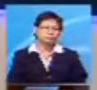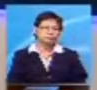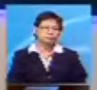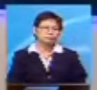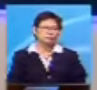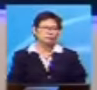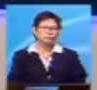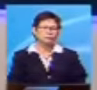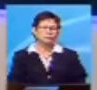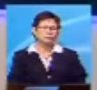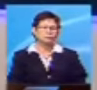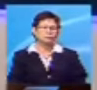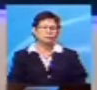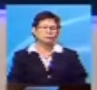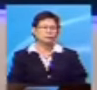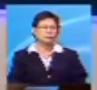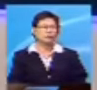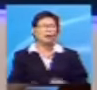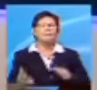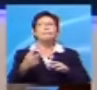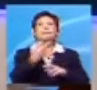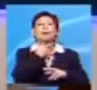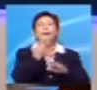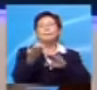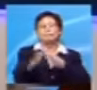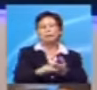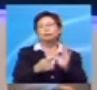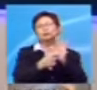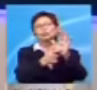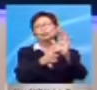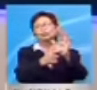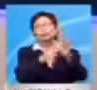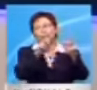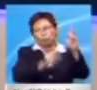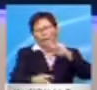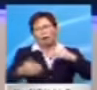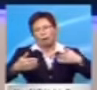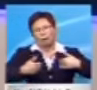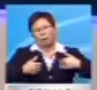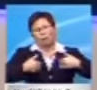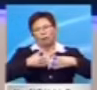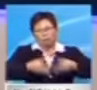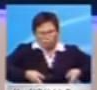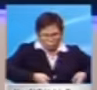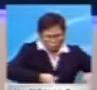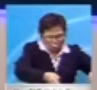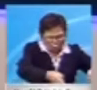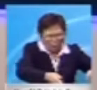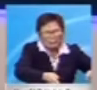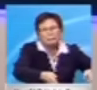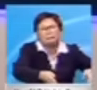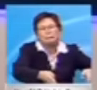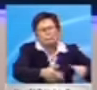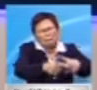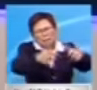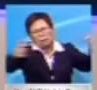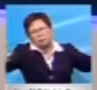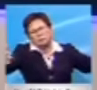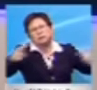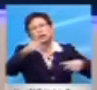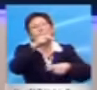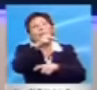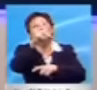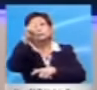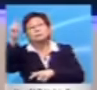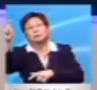mendiang perangkap maut itu yang digambarkan pendiruk berhubung kewujudan struktur longkang besar di kawasan hiliran Kuala